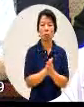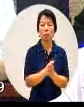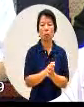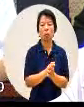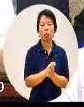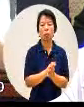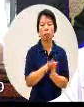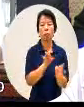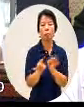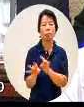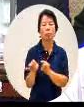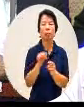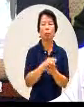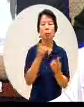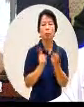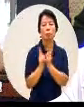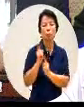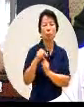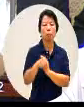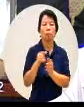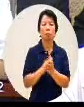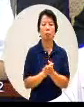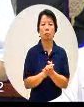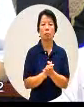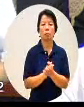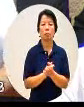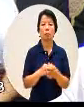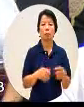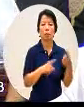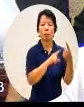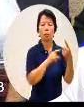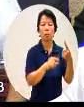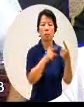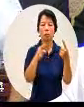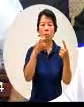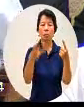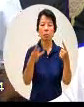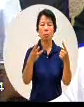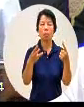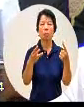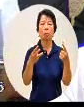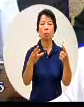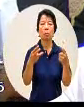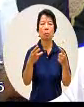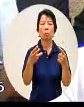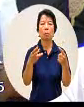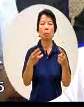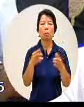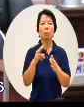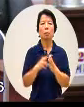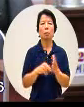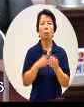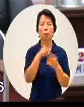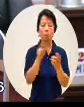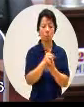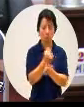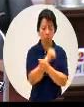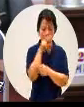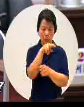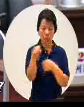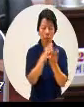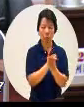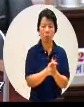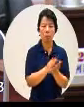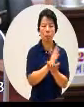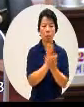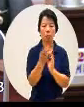星去比較那以今年一到三類為例好你注意看齁你只有三